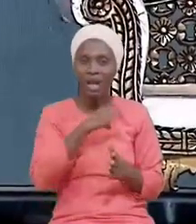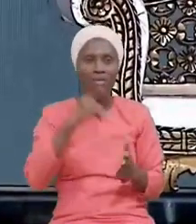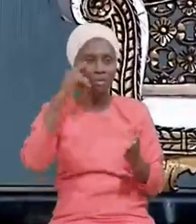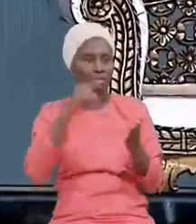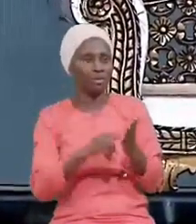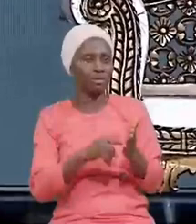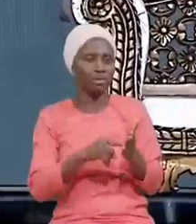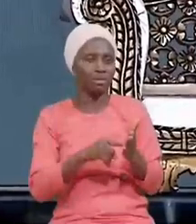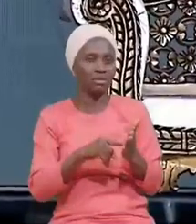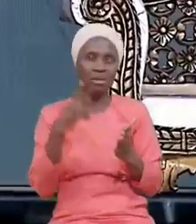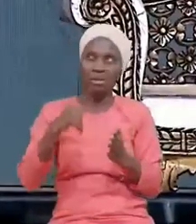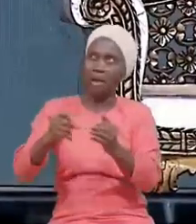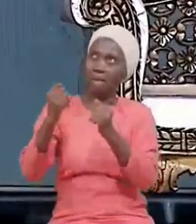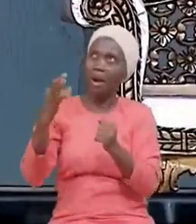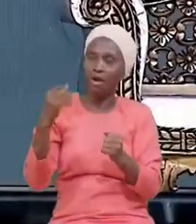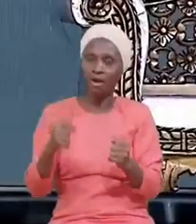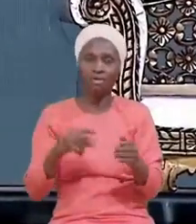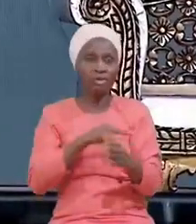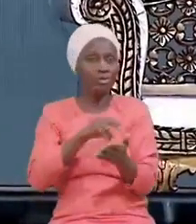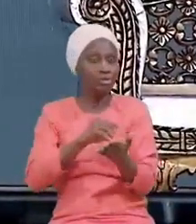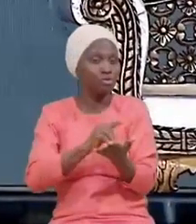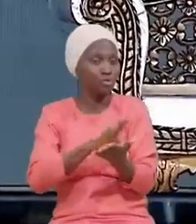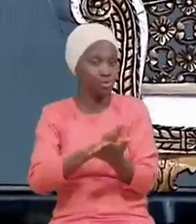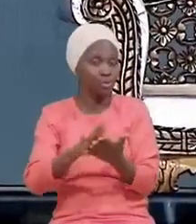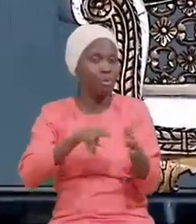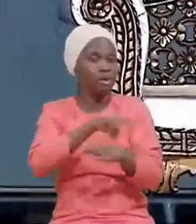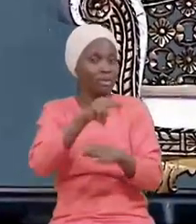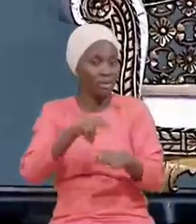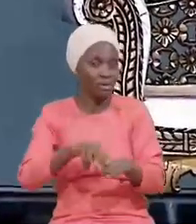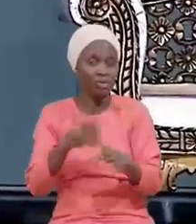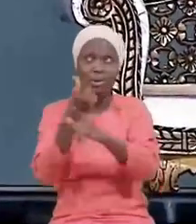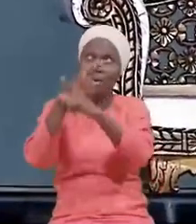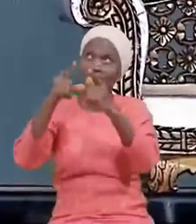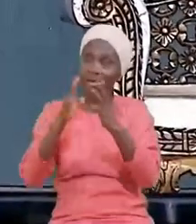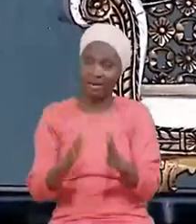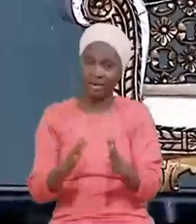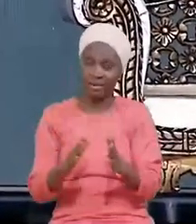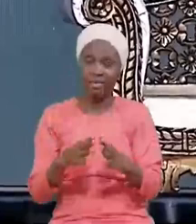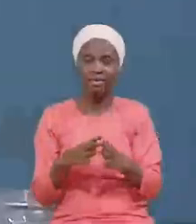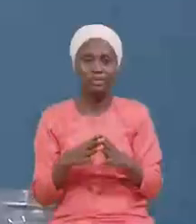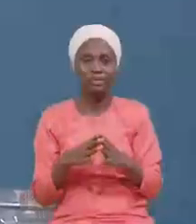en reconnaissant la puissance du libérateur surnaturel,